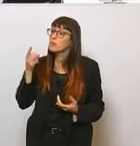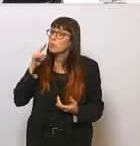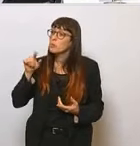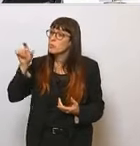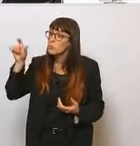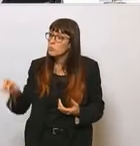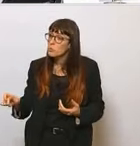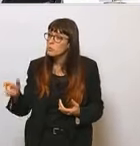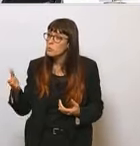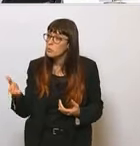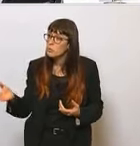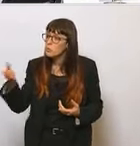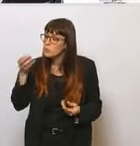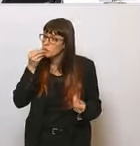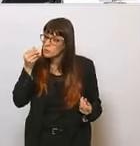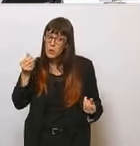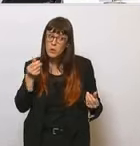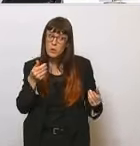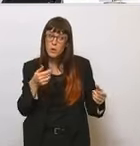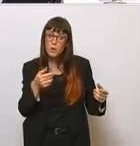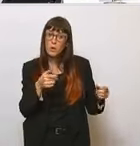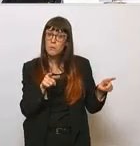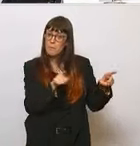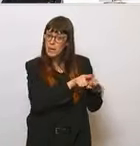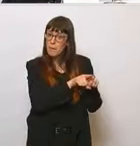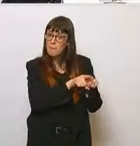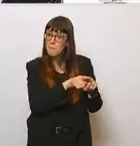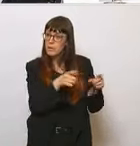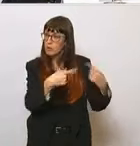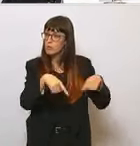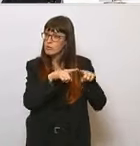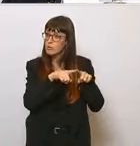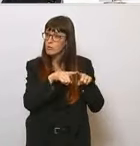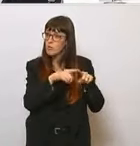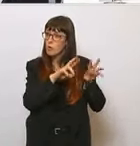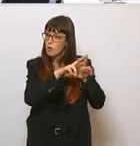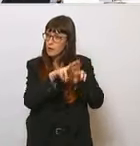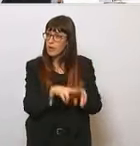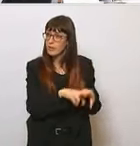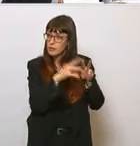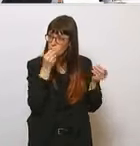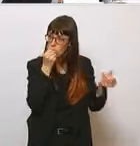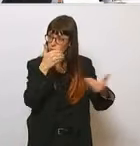êtes aussi aligné que la commissaire nous le disait?